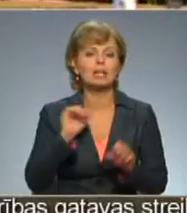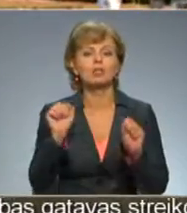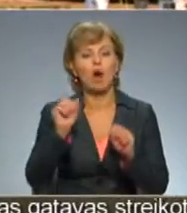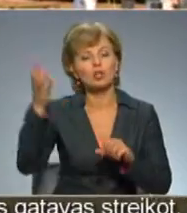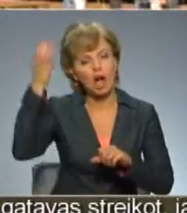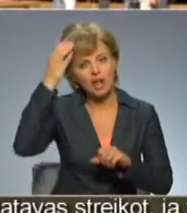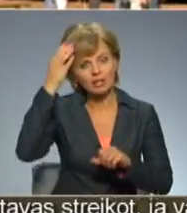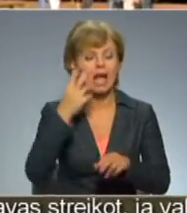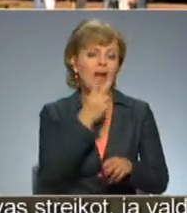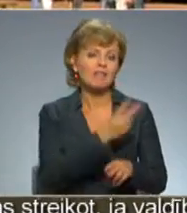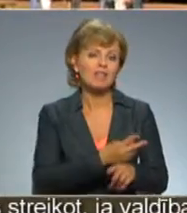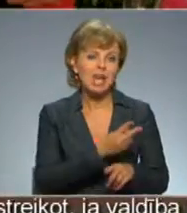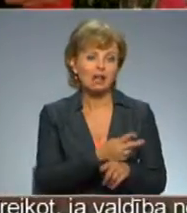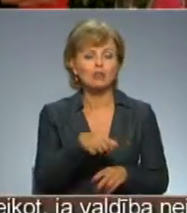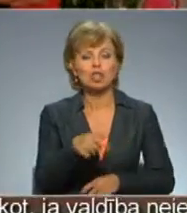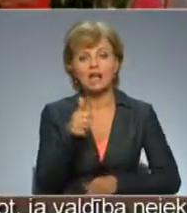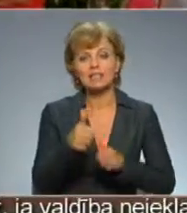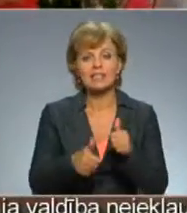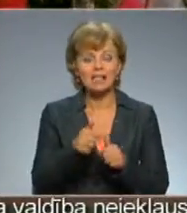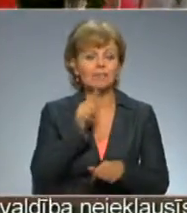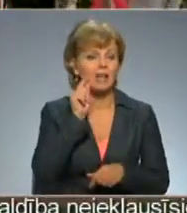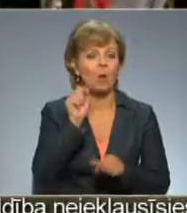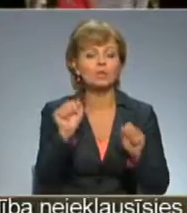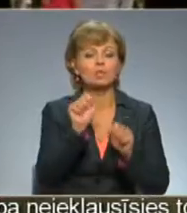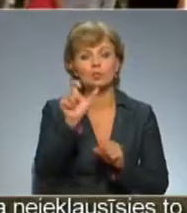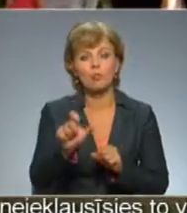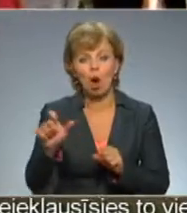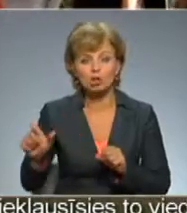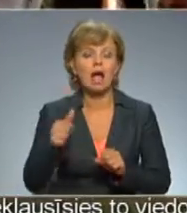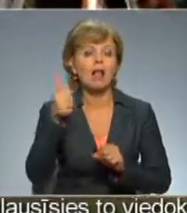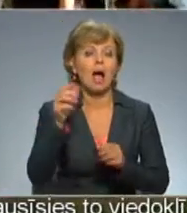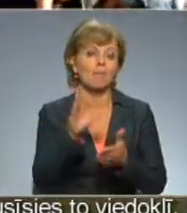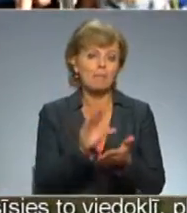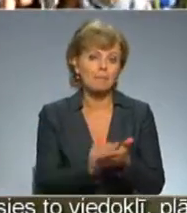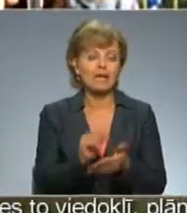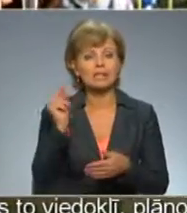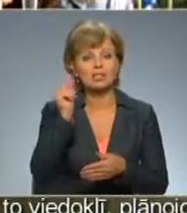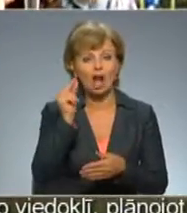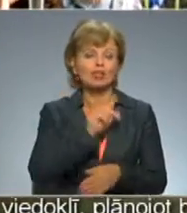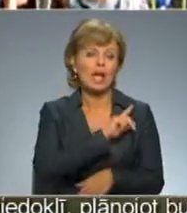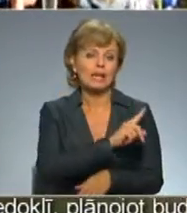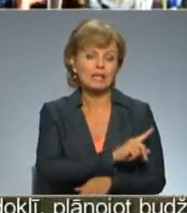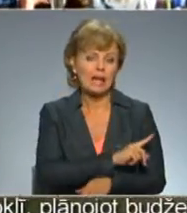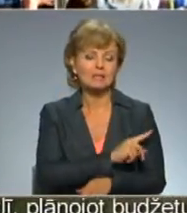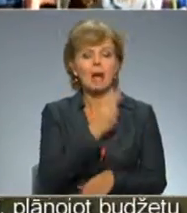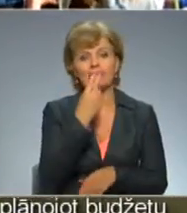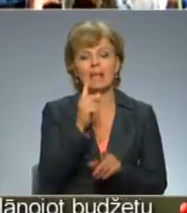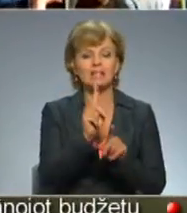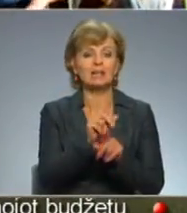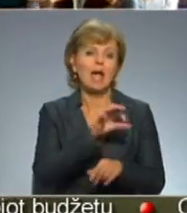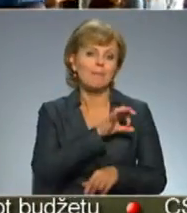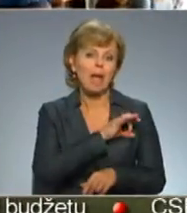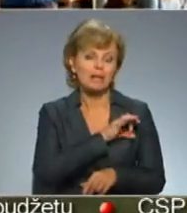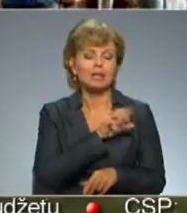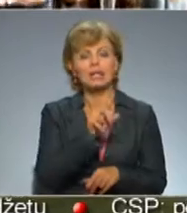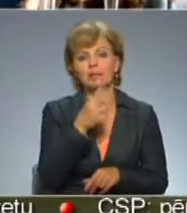karaliene vieglatlētkā, un šādas sacensības jaunajiem sportistiem ir gan laba pieredze un treniņš, gan iespēja vaigā redzēt medaļniekus, gan